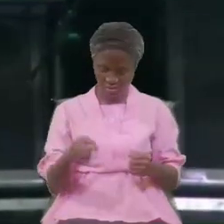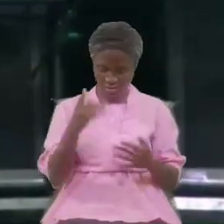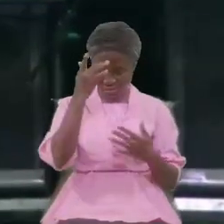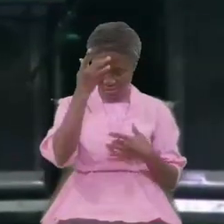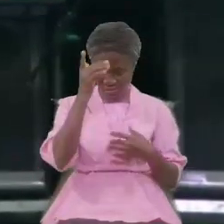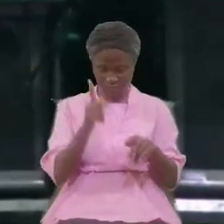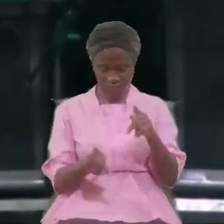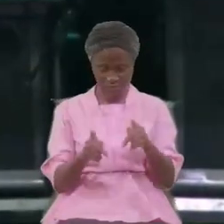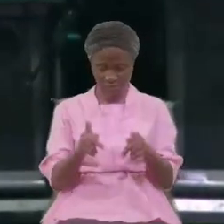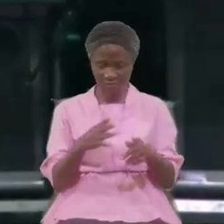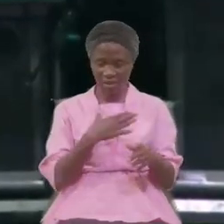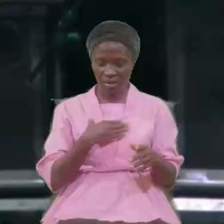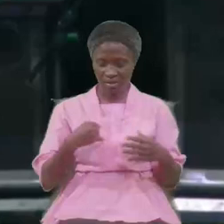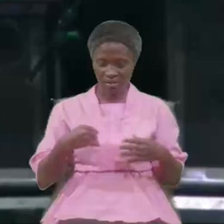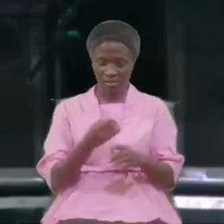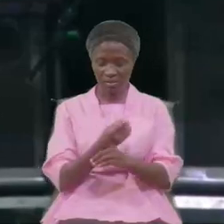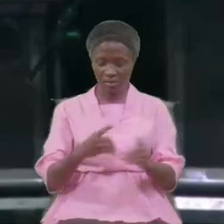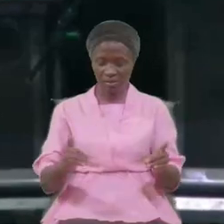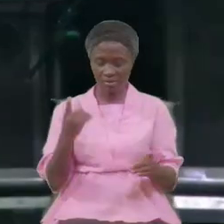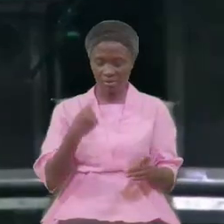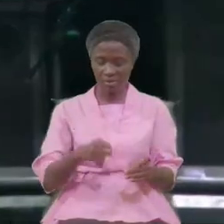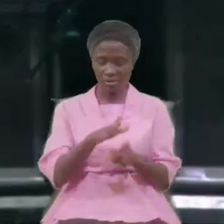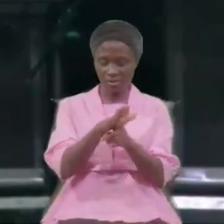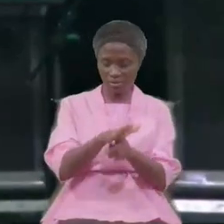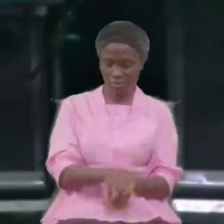malades. Délivre les opprimés.